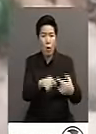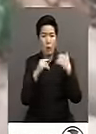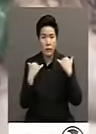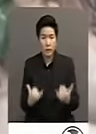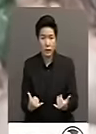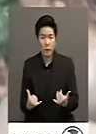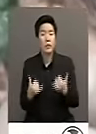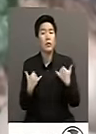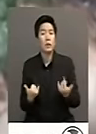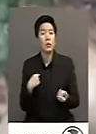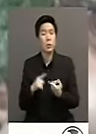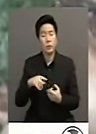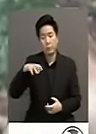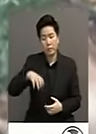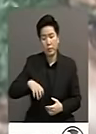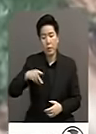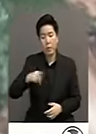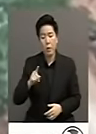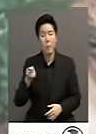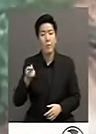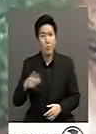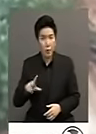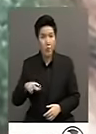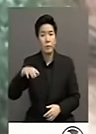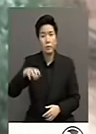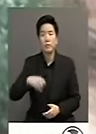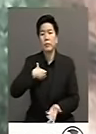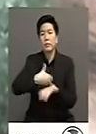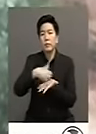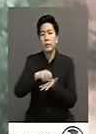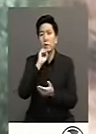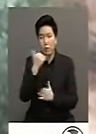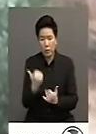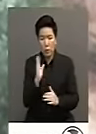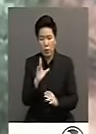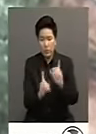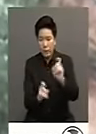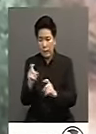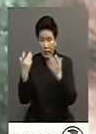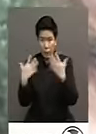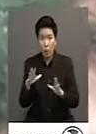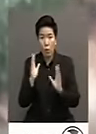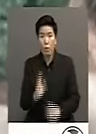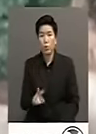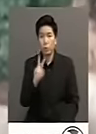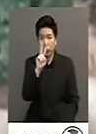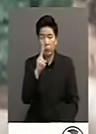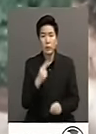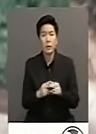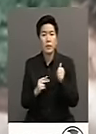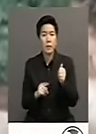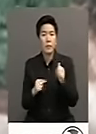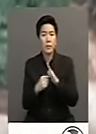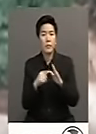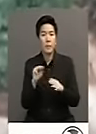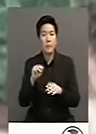ยค่ะขณะที่สำนักงานป้องกันและบรรเทาสาธารณภัยได้รายงานมีผู้เสียชีวิตแล้ว2รายนะคะทราบชื่อคือนางอัมพรชู